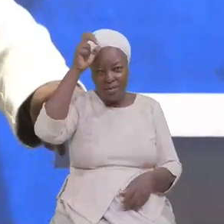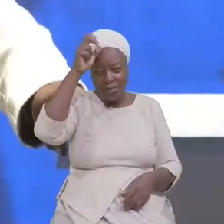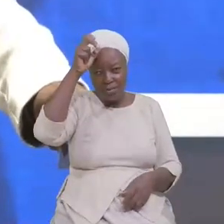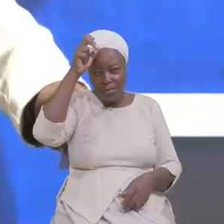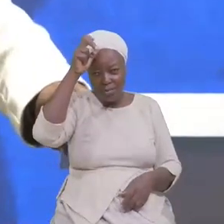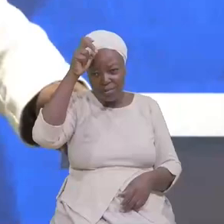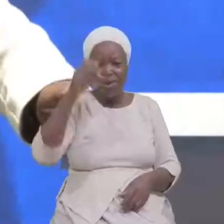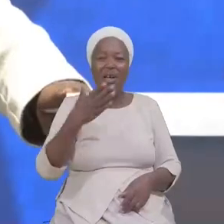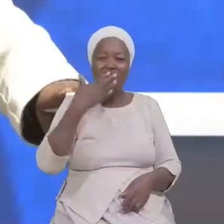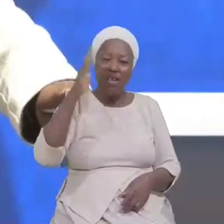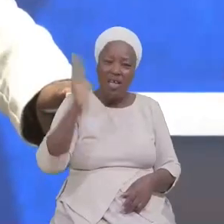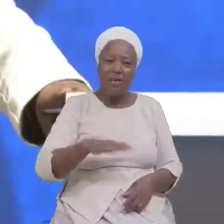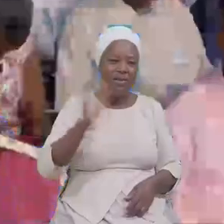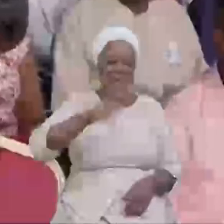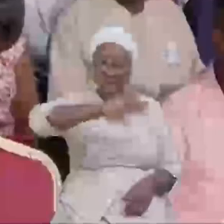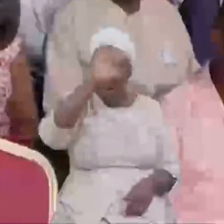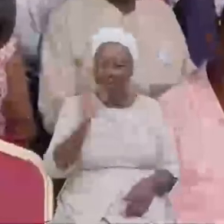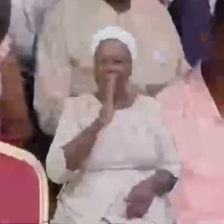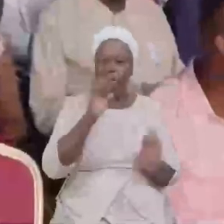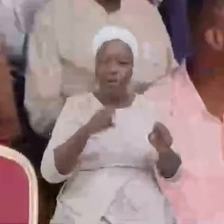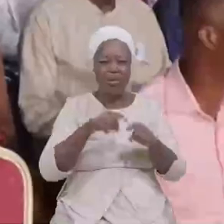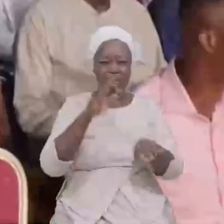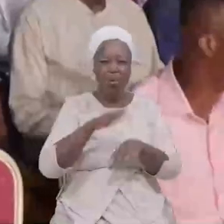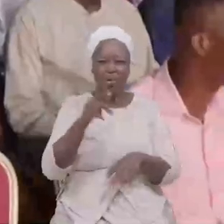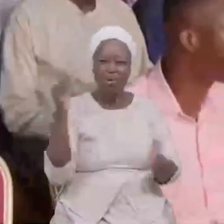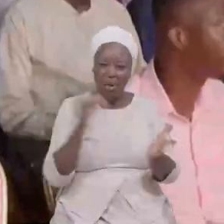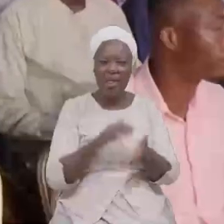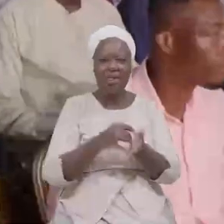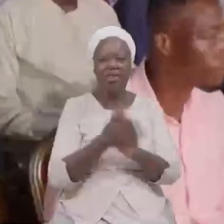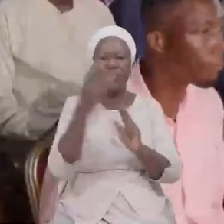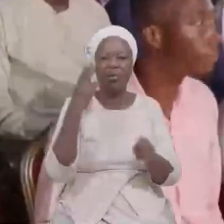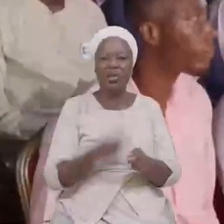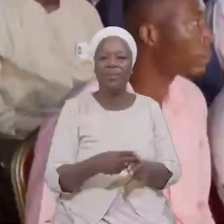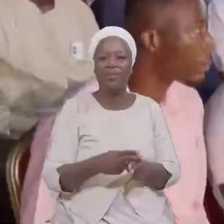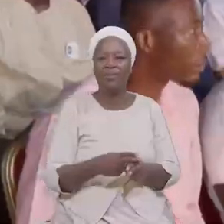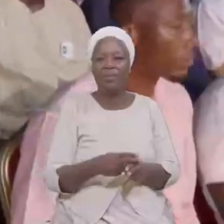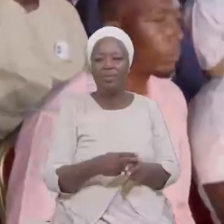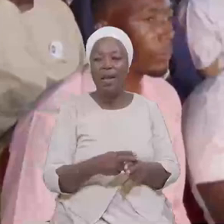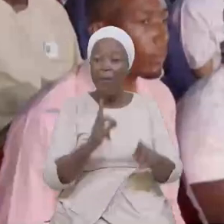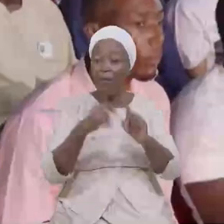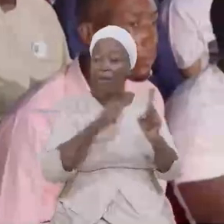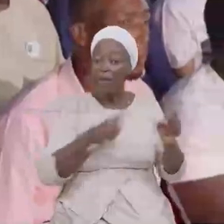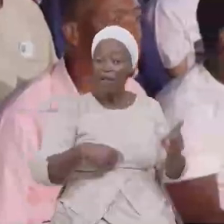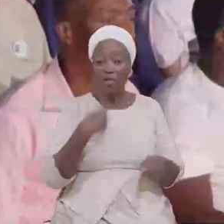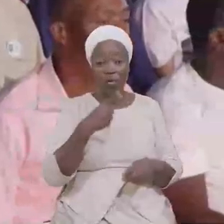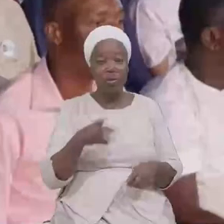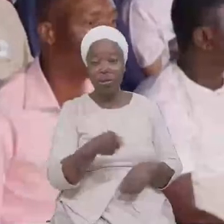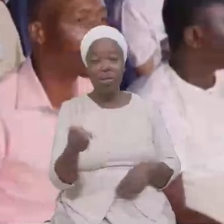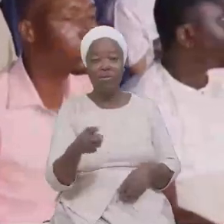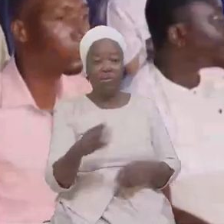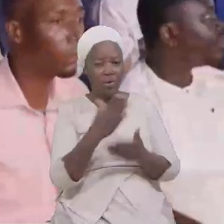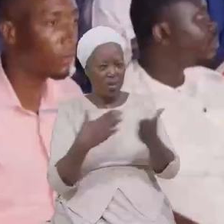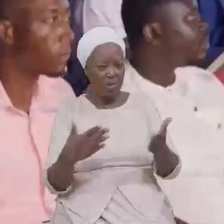Satan, les démons, les mauvais esprits ne pourront plus te toucher là-bas. Mais le Seigneur leur a dit quelque